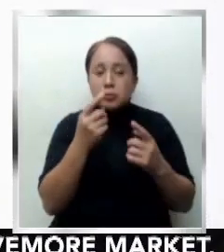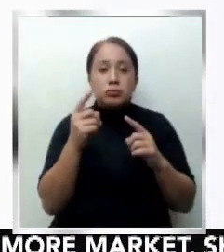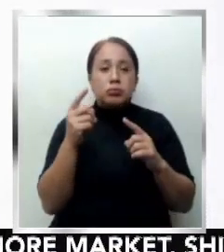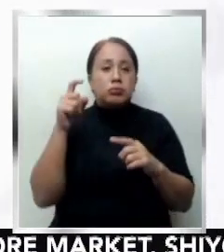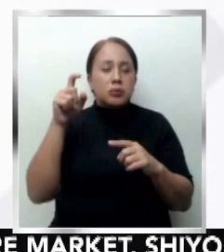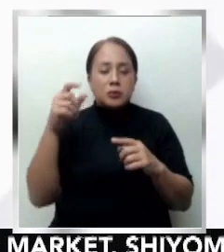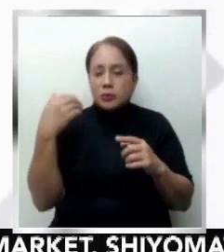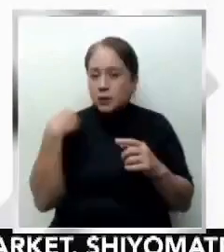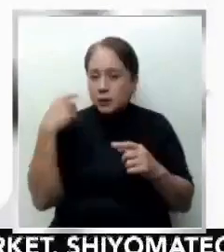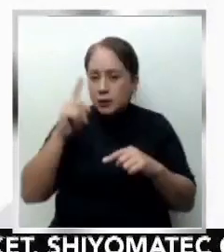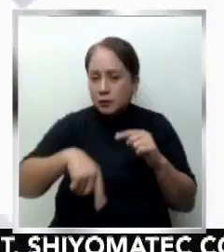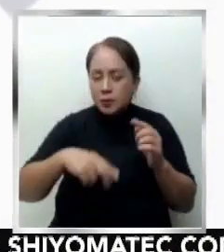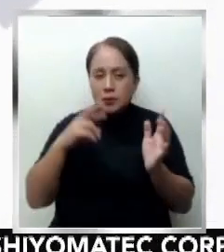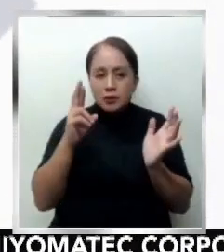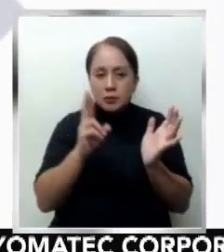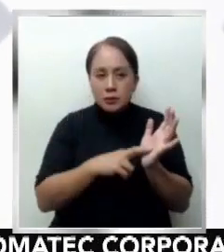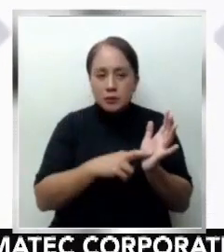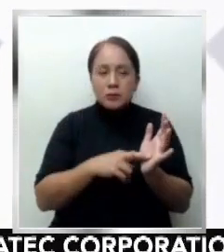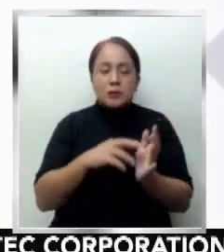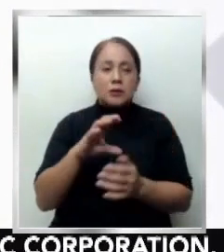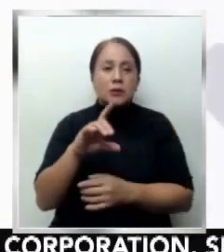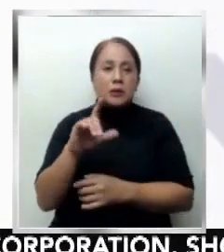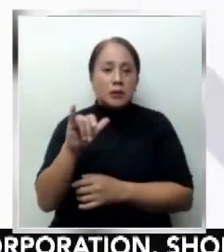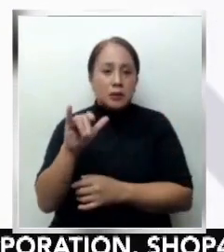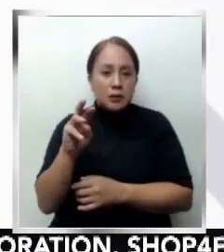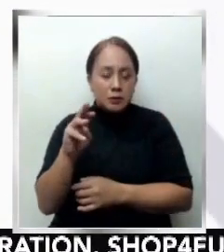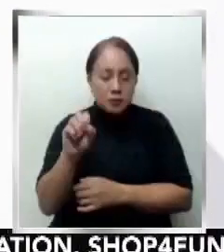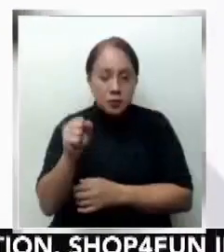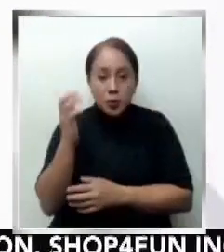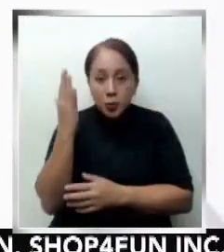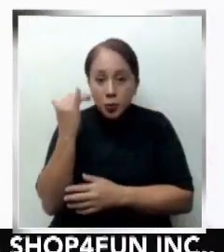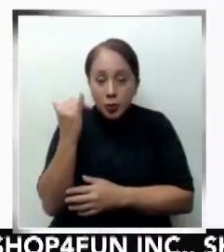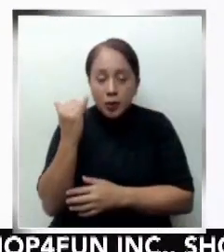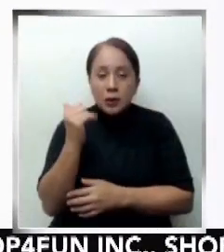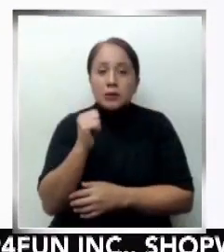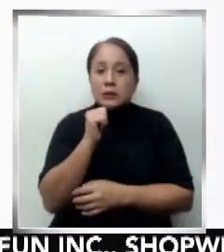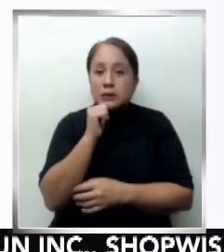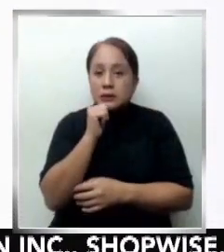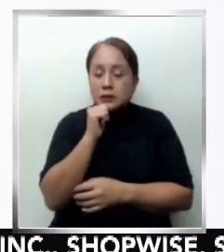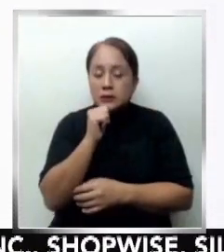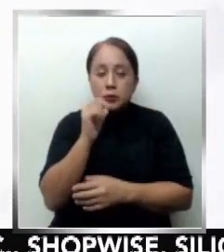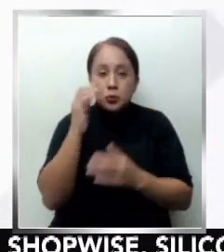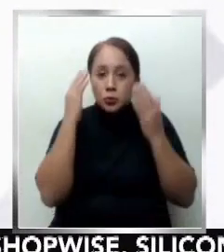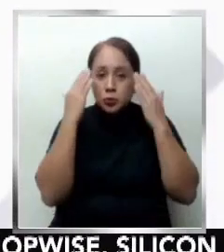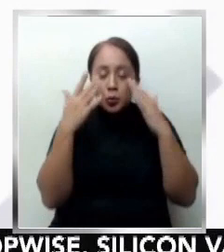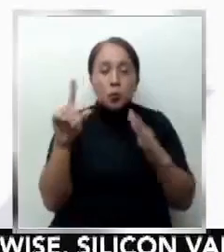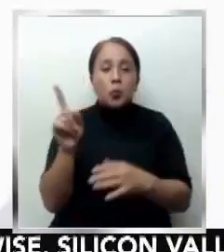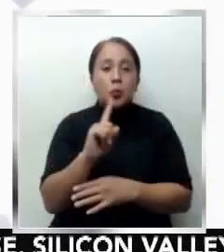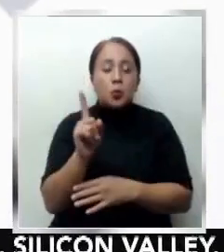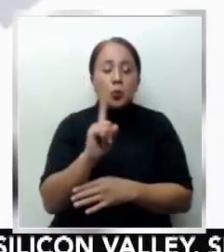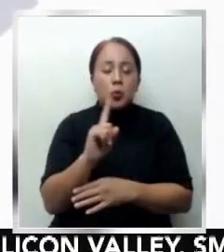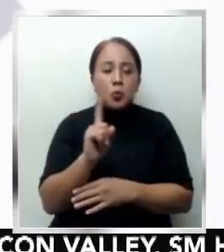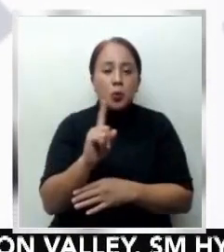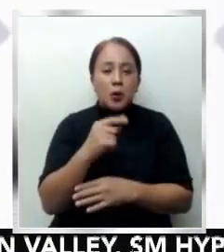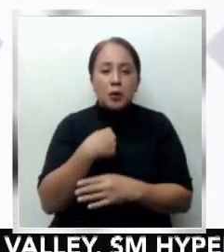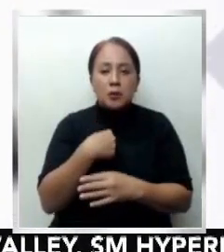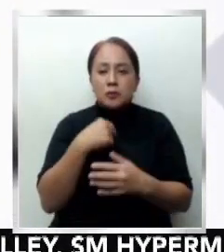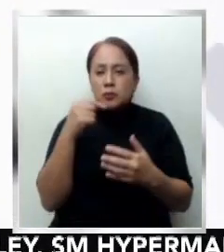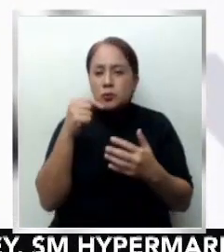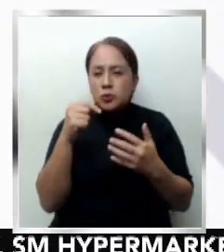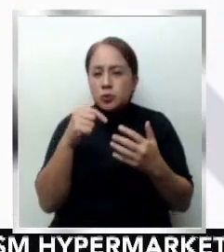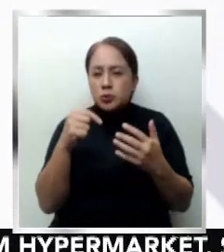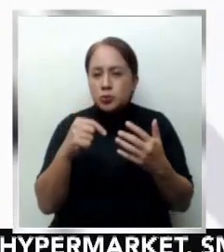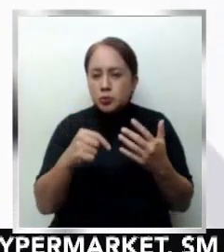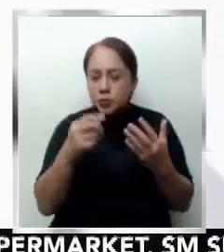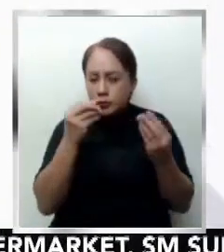sa link ng IHA. Dahil po hindi po naman namin alam kung ano po yung ilalagay namin mga information doon.